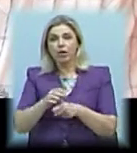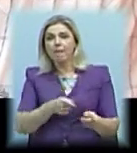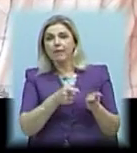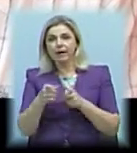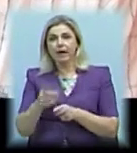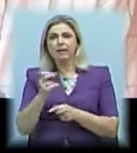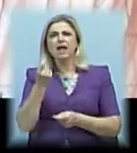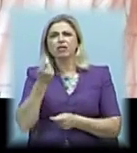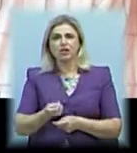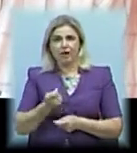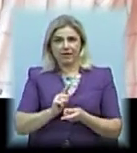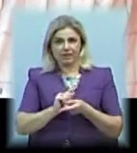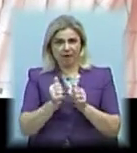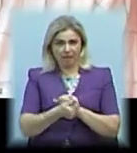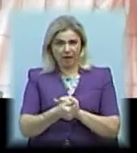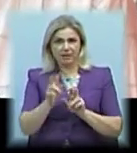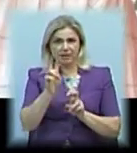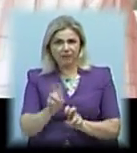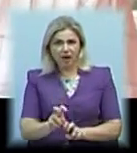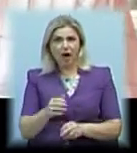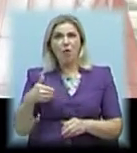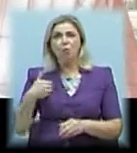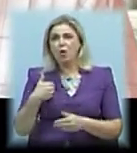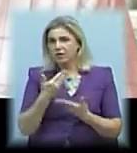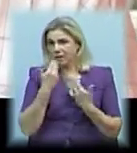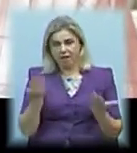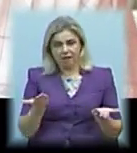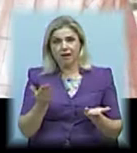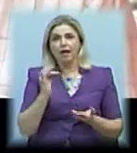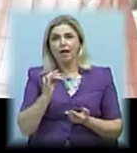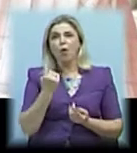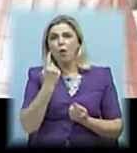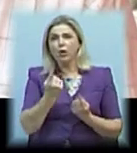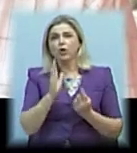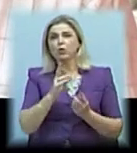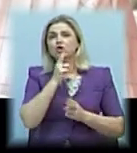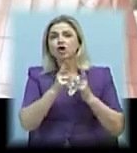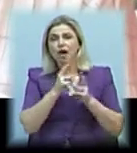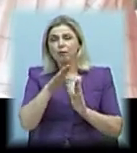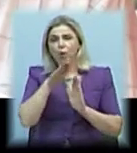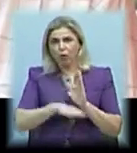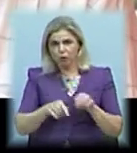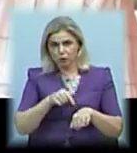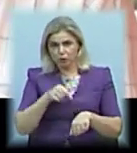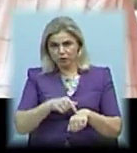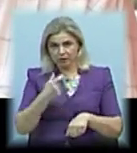дешеві замінники. Дженеретики різні, від яких користі майже ніякої. І одні тільки скарги на погіршення